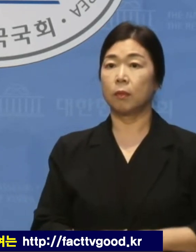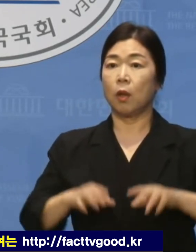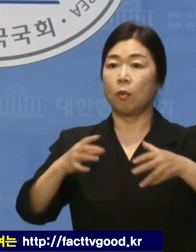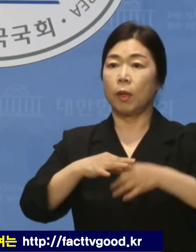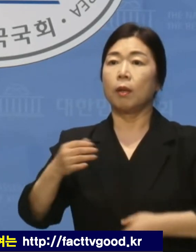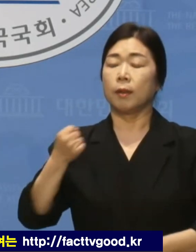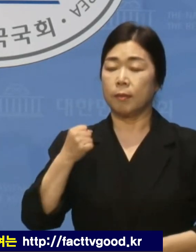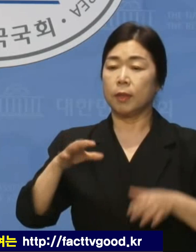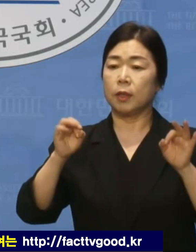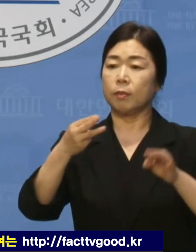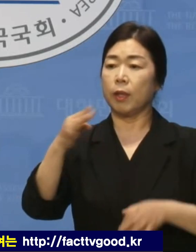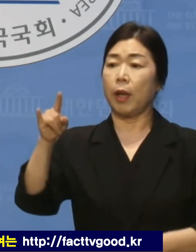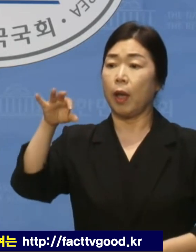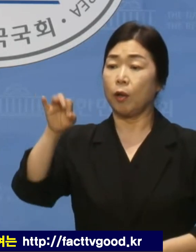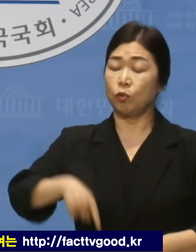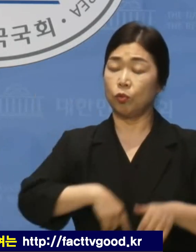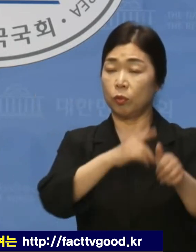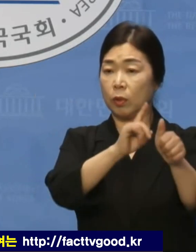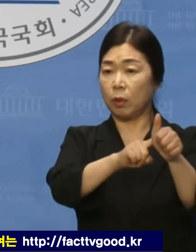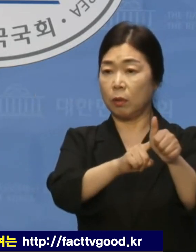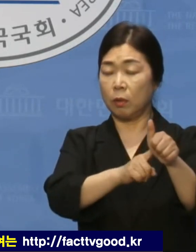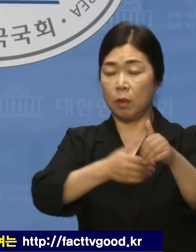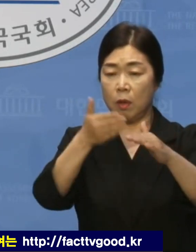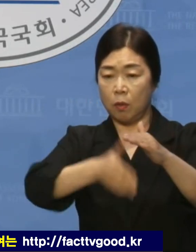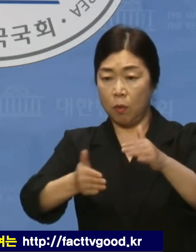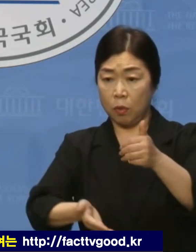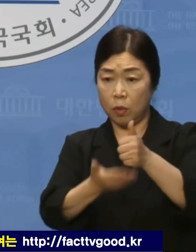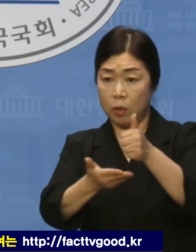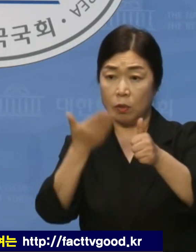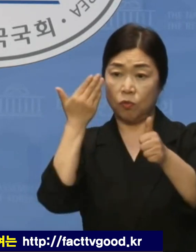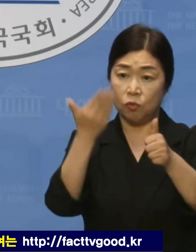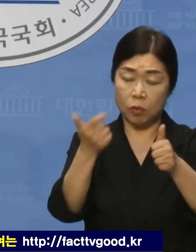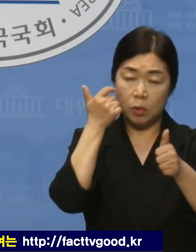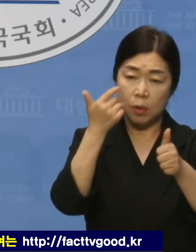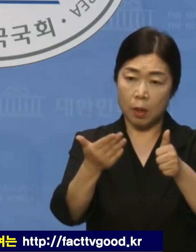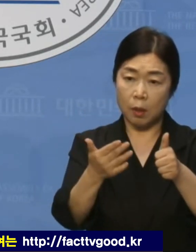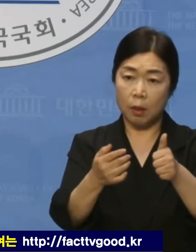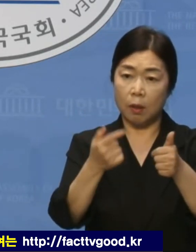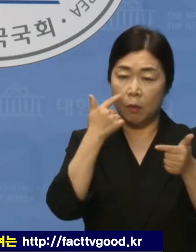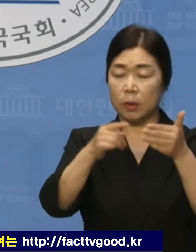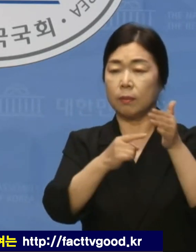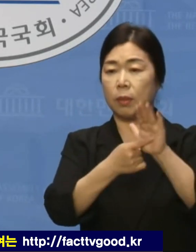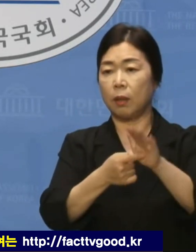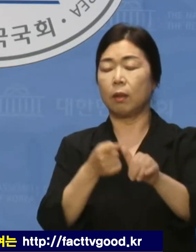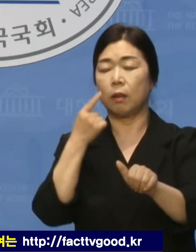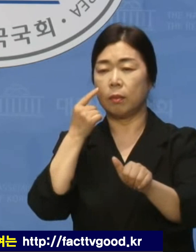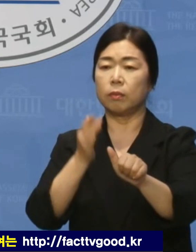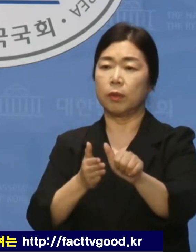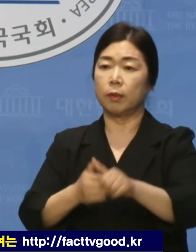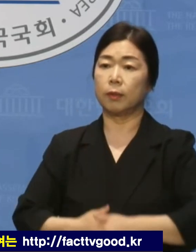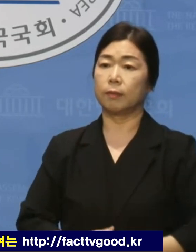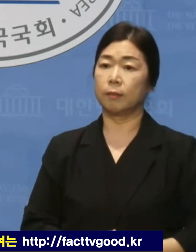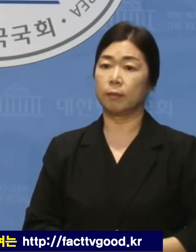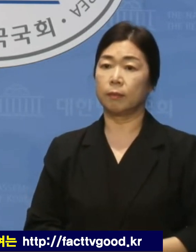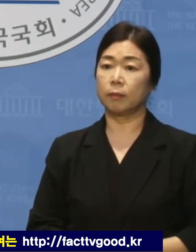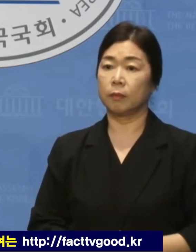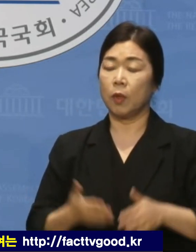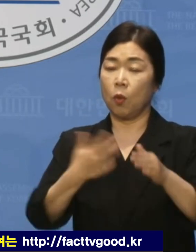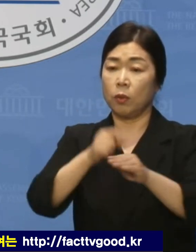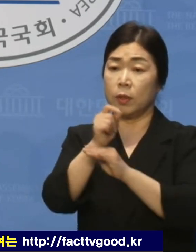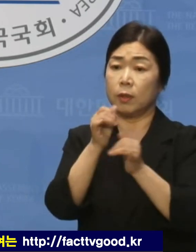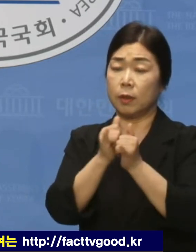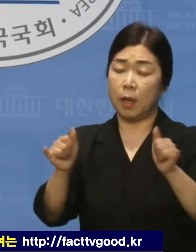국민의힘은 김태우 전 구청장을 공천할 것인지 밝히십시오. 국민의힘이 이미